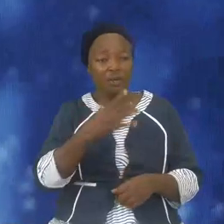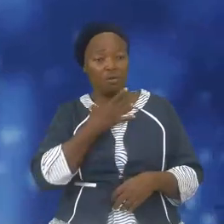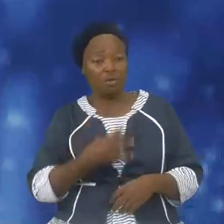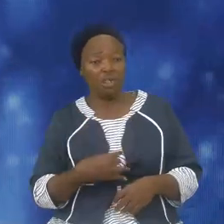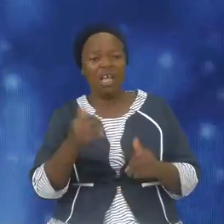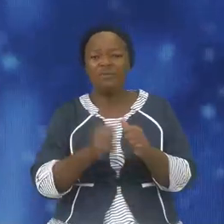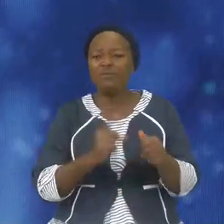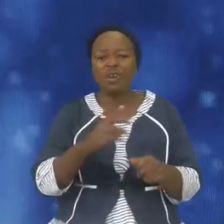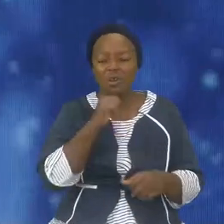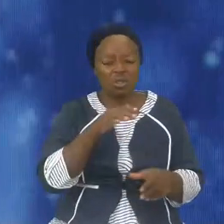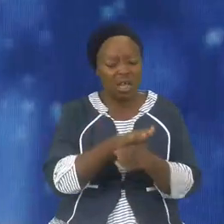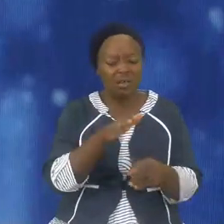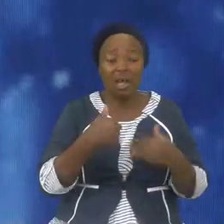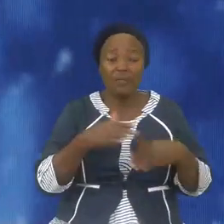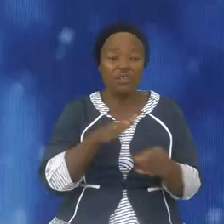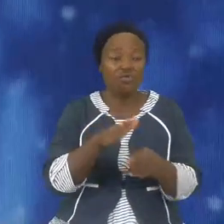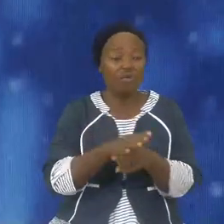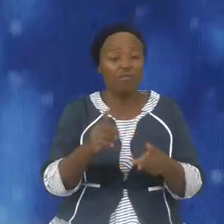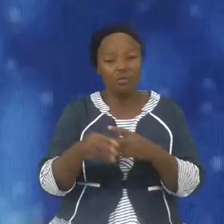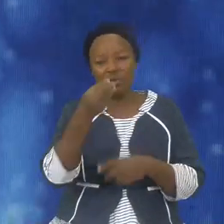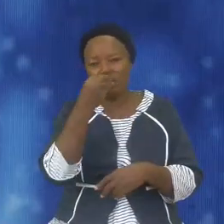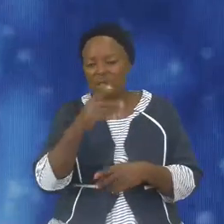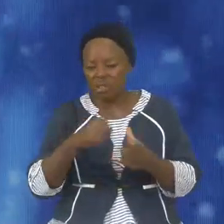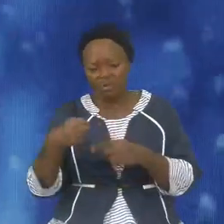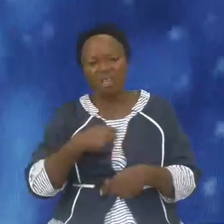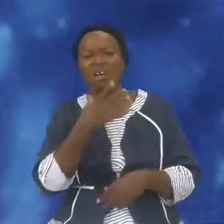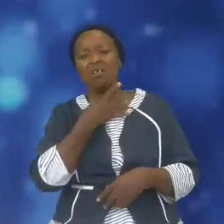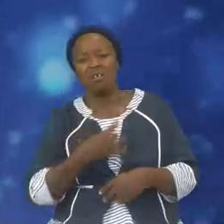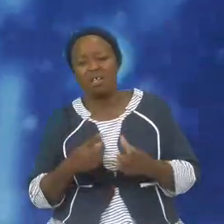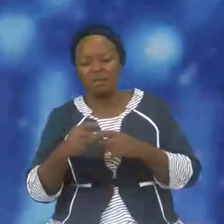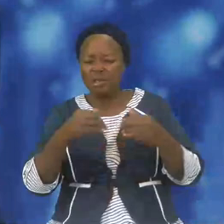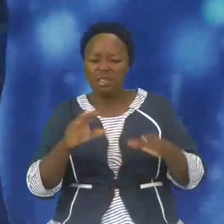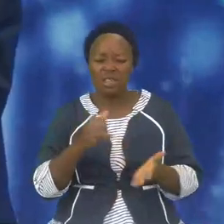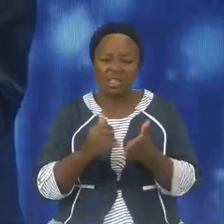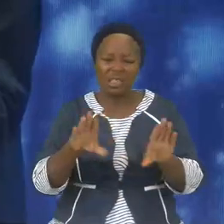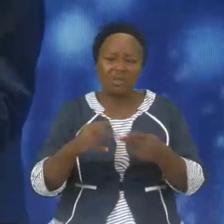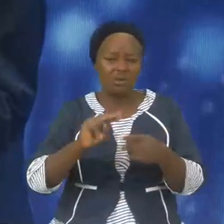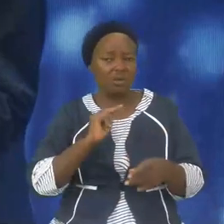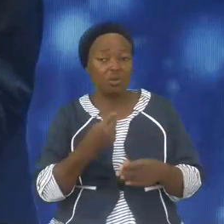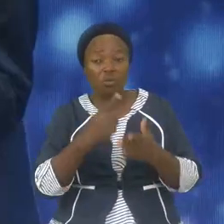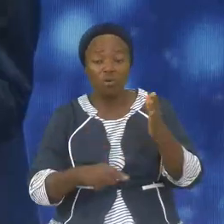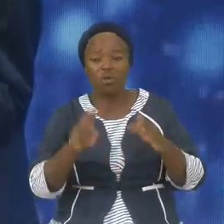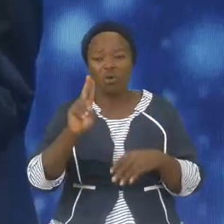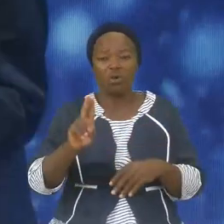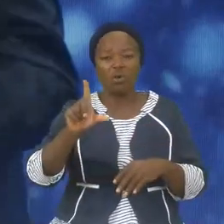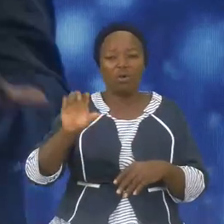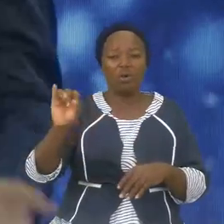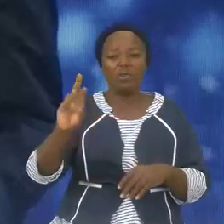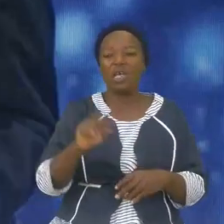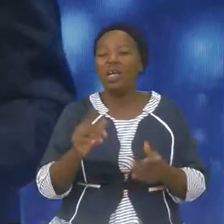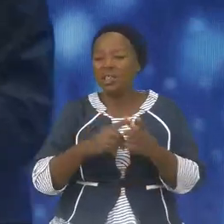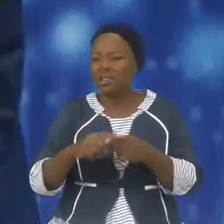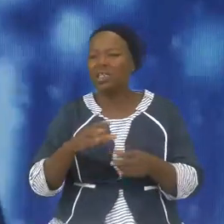famines. Et on n'aura pas assez à manger, on a faim, et on a l'ulcère, et on